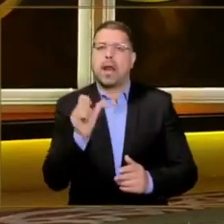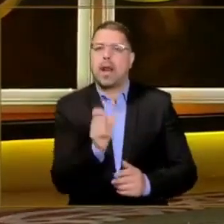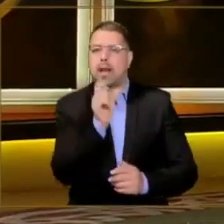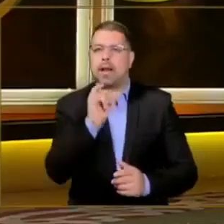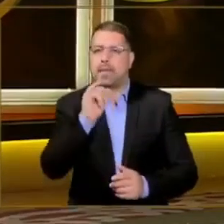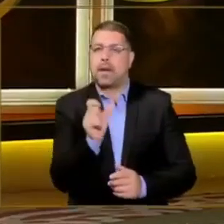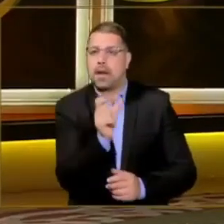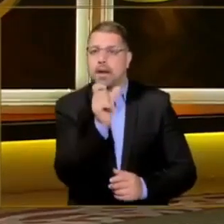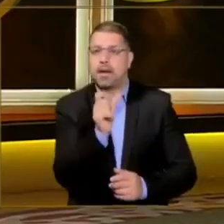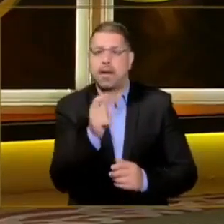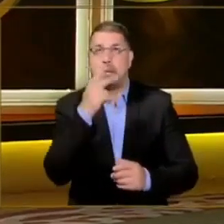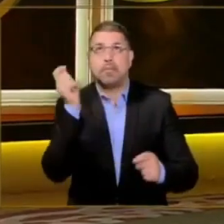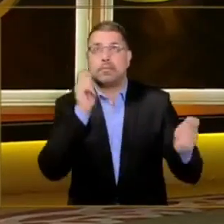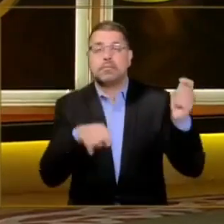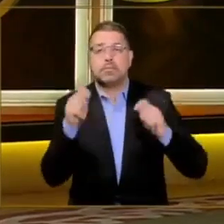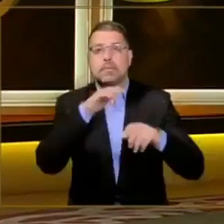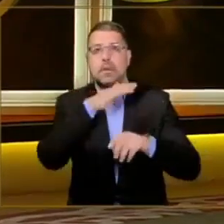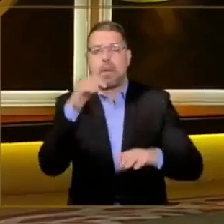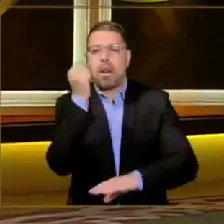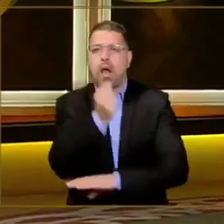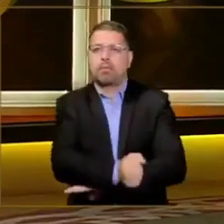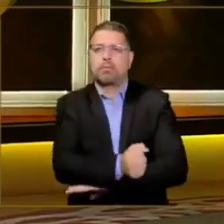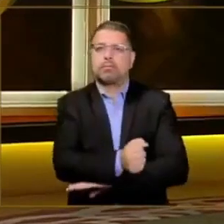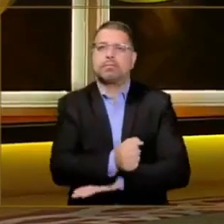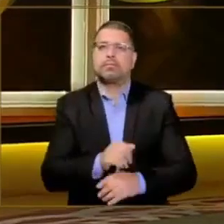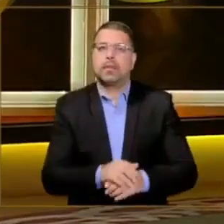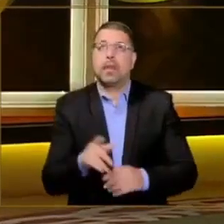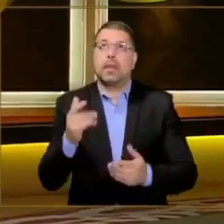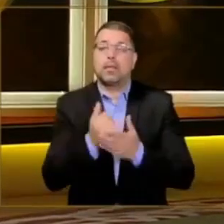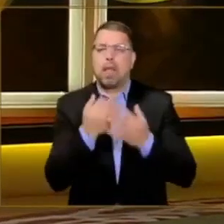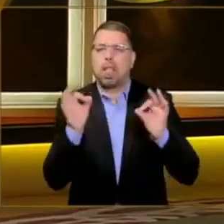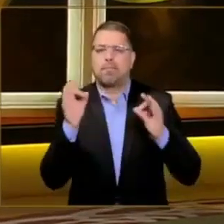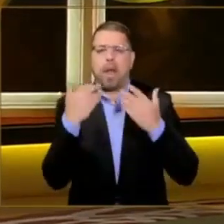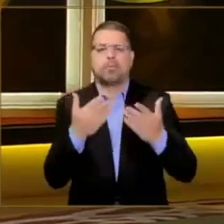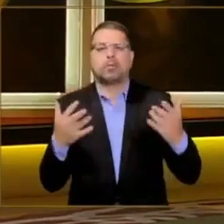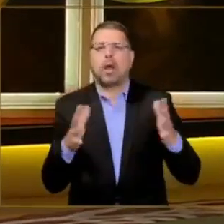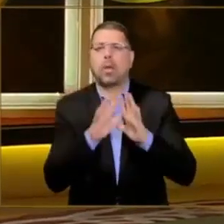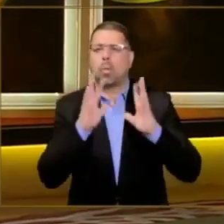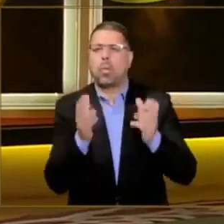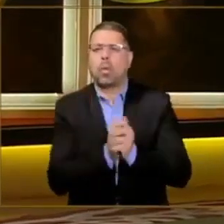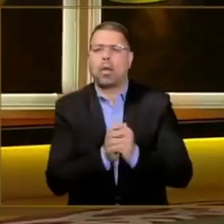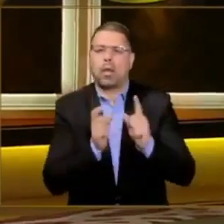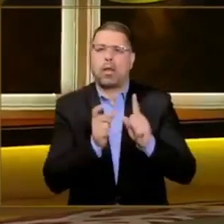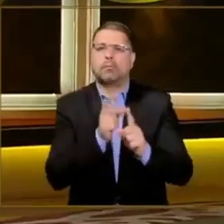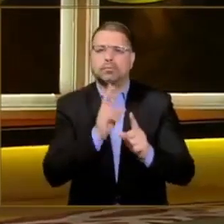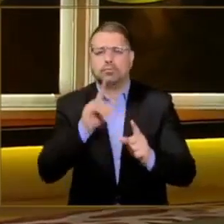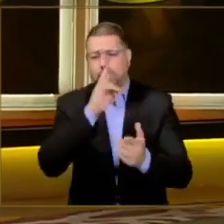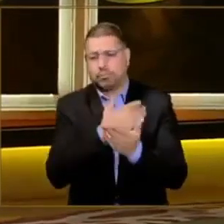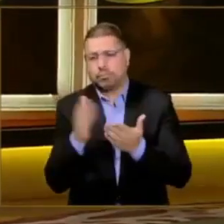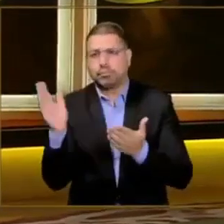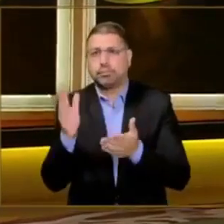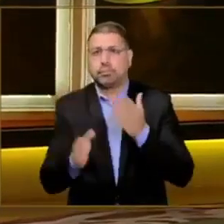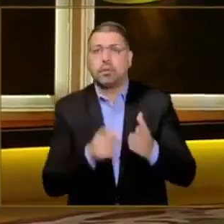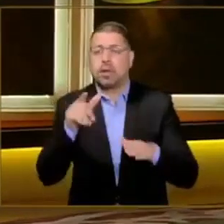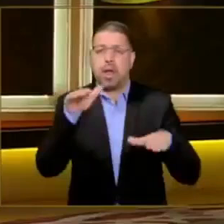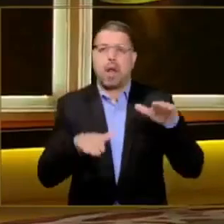منان يا بديع السماوات والارض يا سابغ النعم ويا دافع النقم